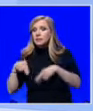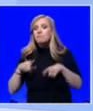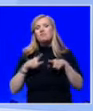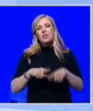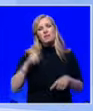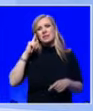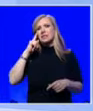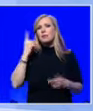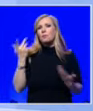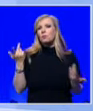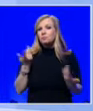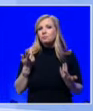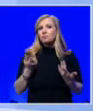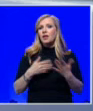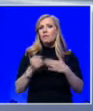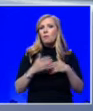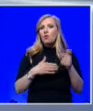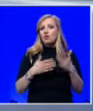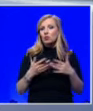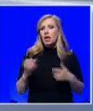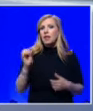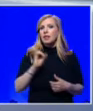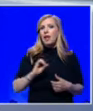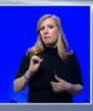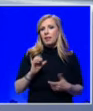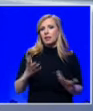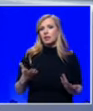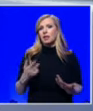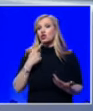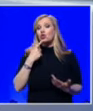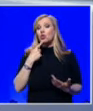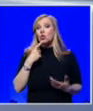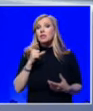някакъв професионален елемент, защото